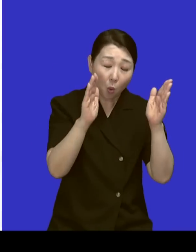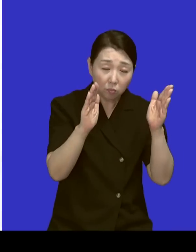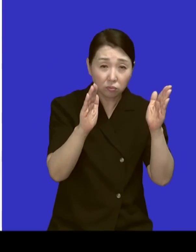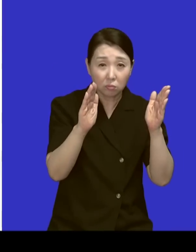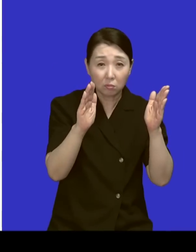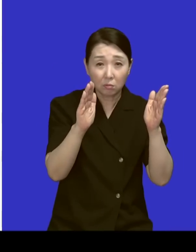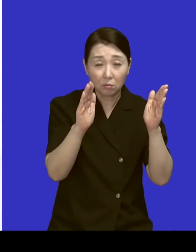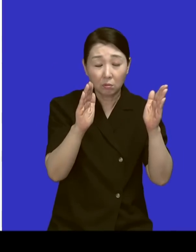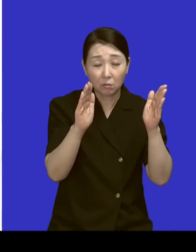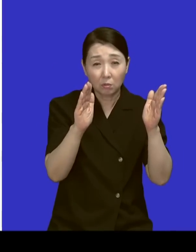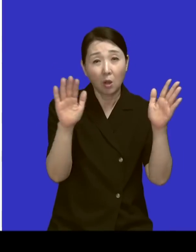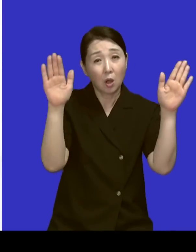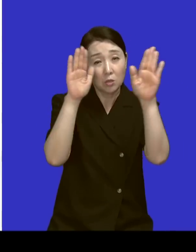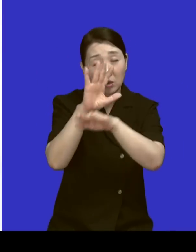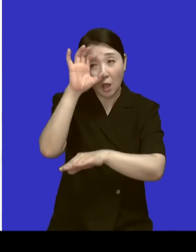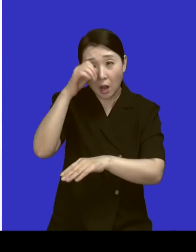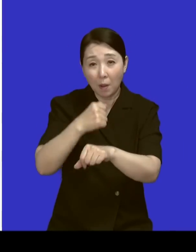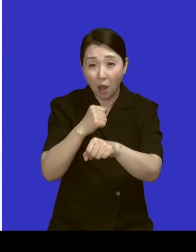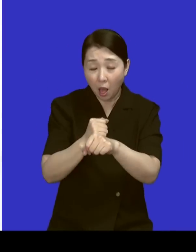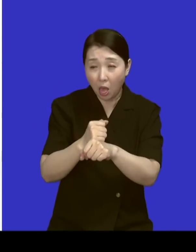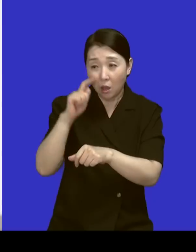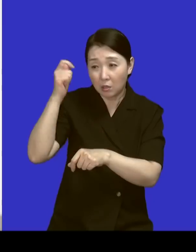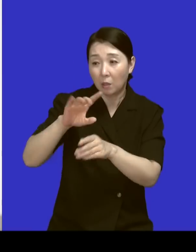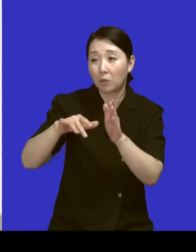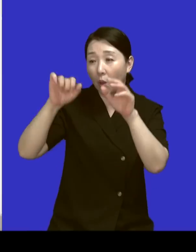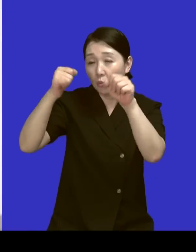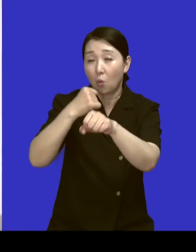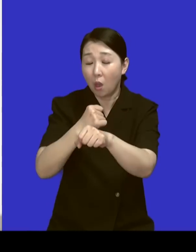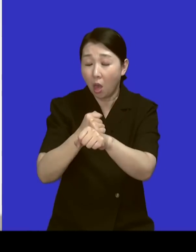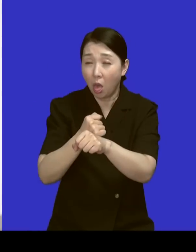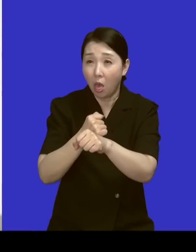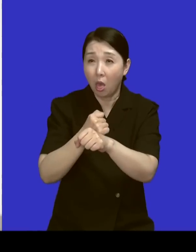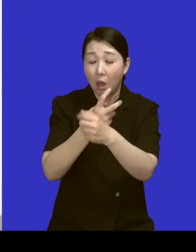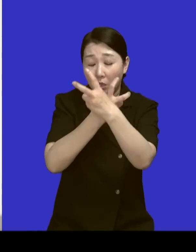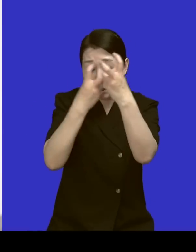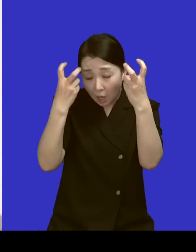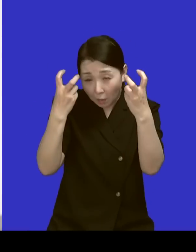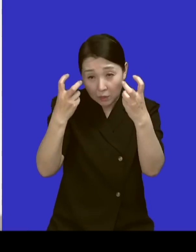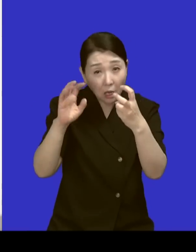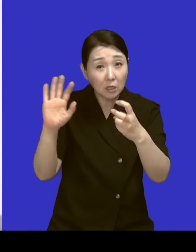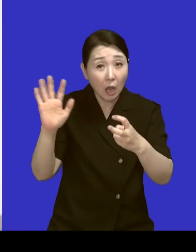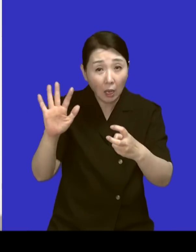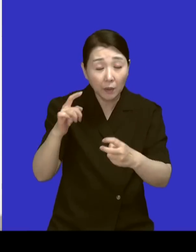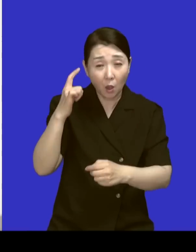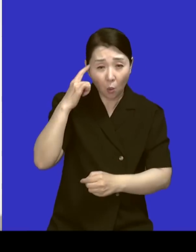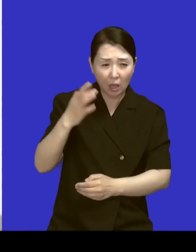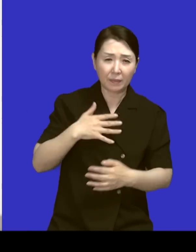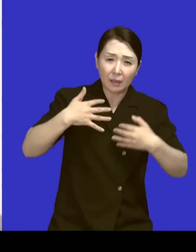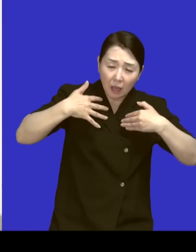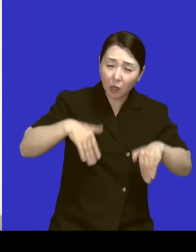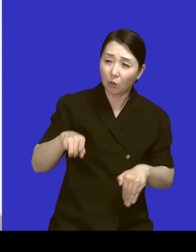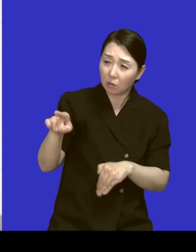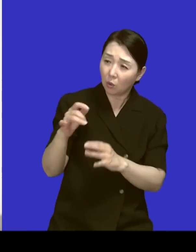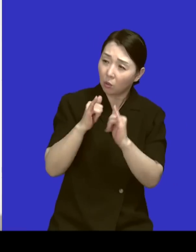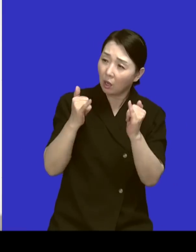운동하고 그렇게 잠을 자지 않는 형을 보면서 아 내가 나약했구나. 저 사람도 저렇게 잠을 안 잤는데 예. 나도 잠을